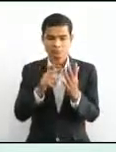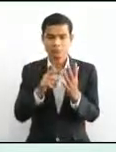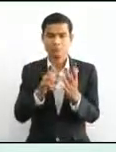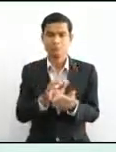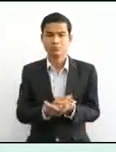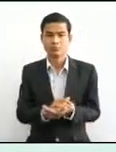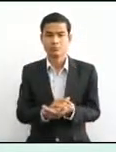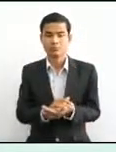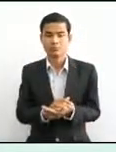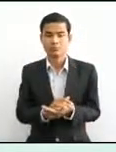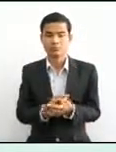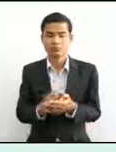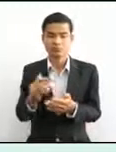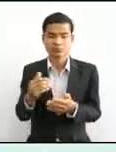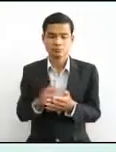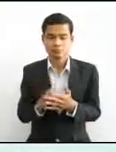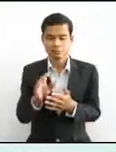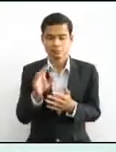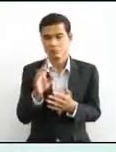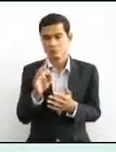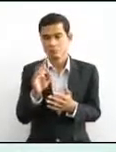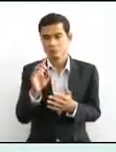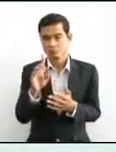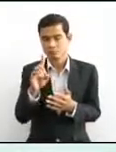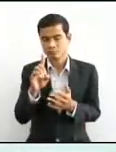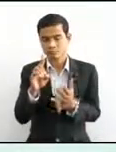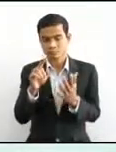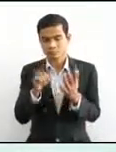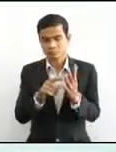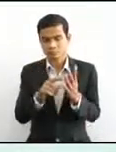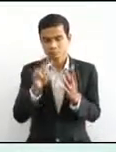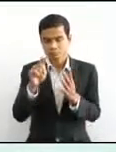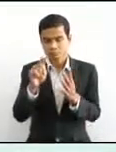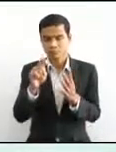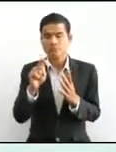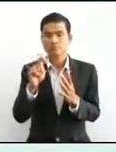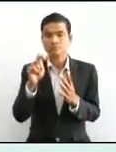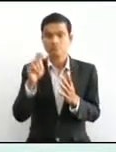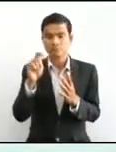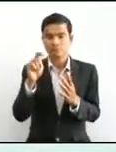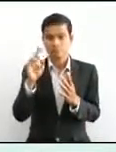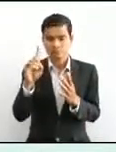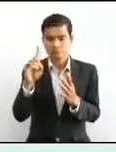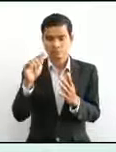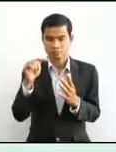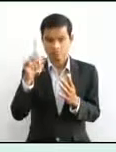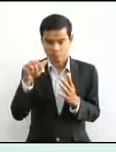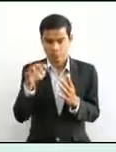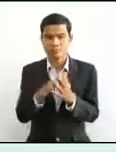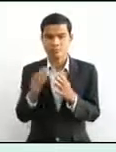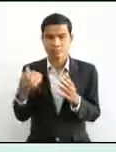phong cha này kêu sinh khâm ta con ta văn nhá ta lấy bịa bắt tọ tiết con chỉ nè ăn đợt đai